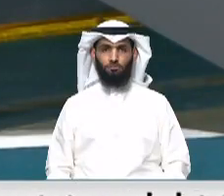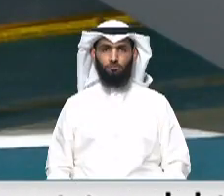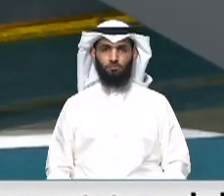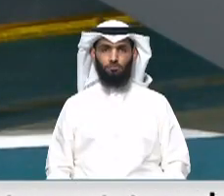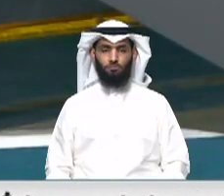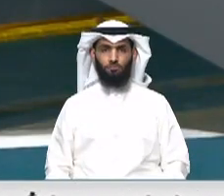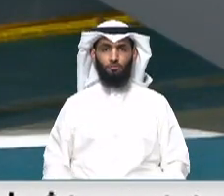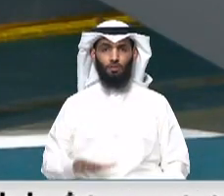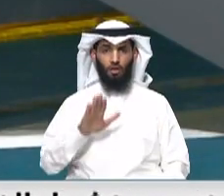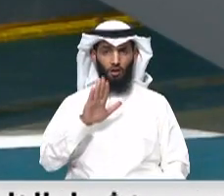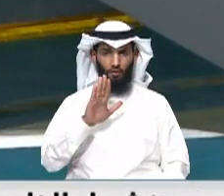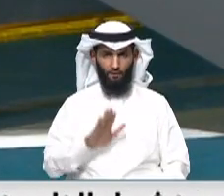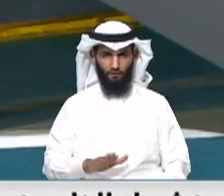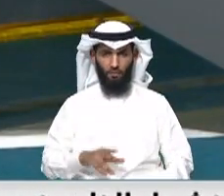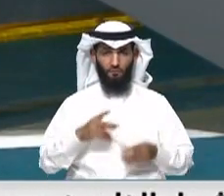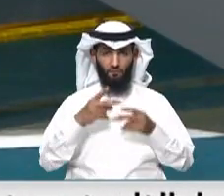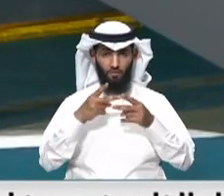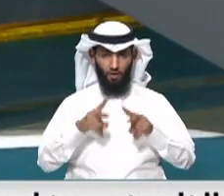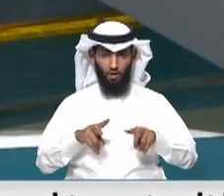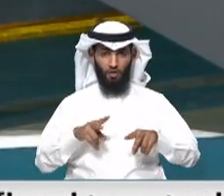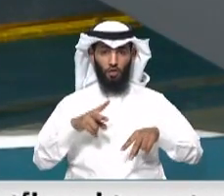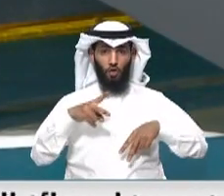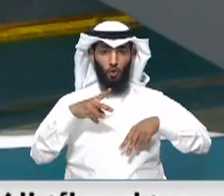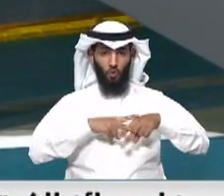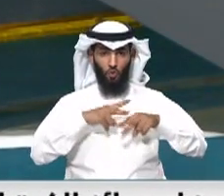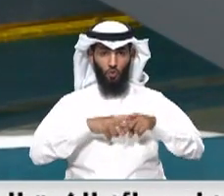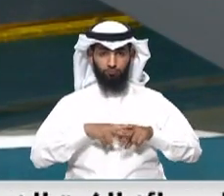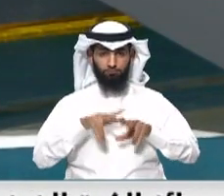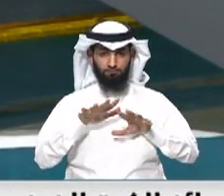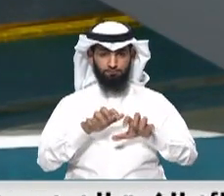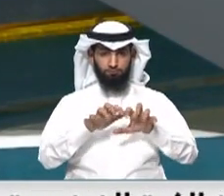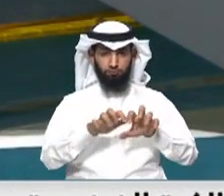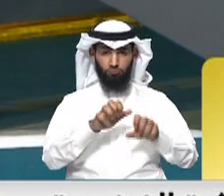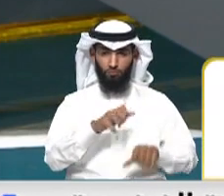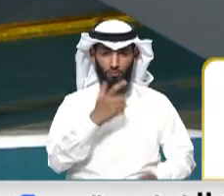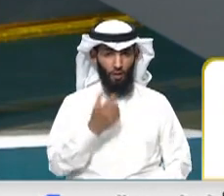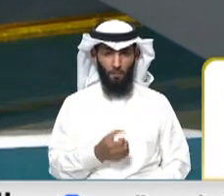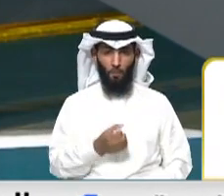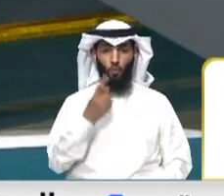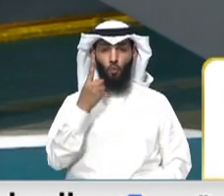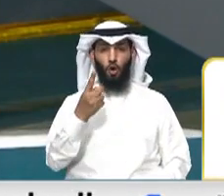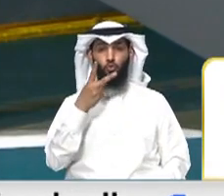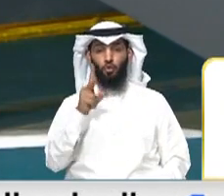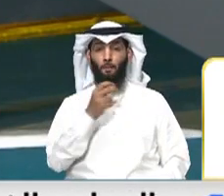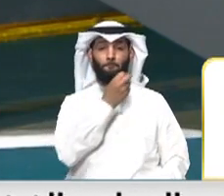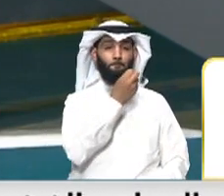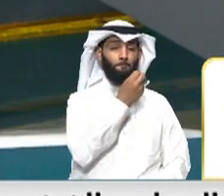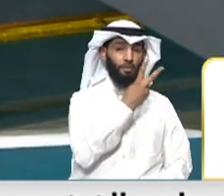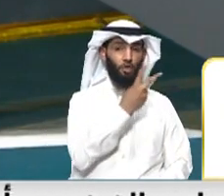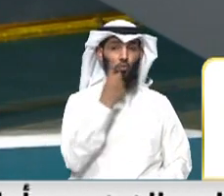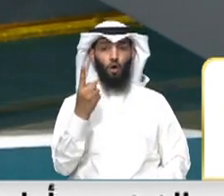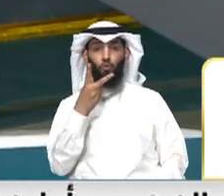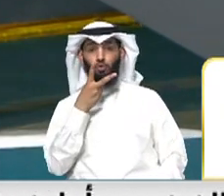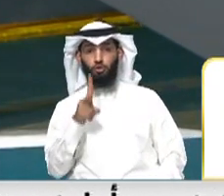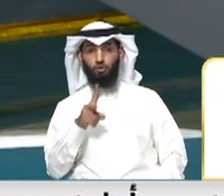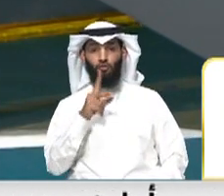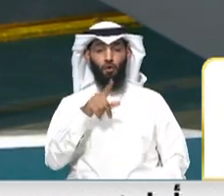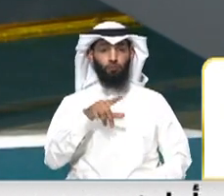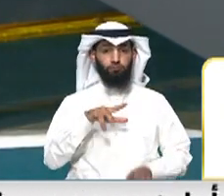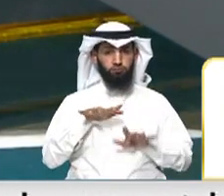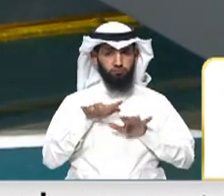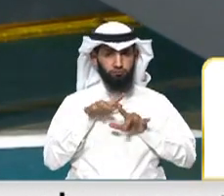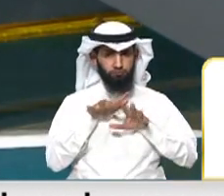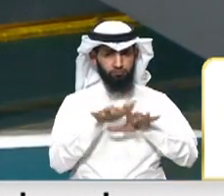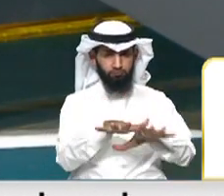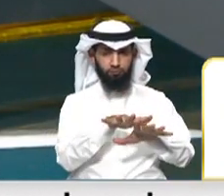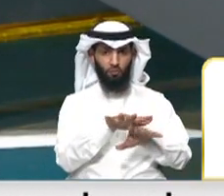ومع دخول العدوان يومه 21 بعد 200 واصلت قوات الاحتلال عدوانها حيث استشهد وأصيب